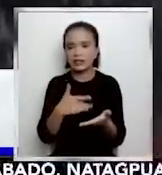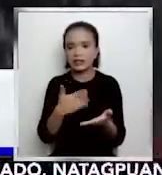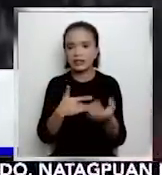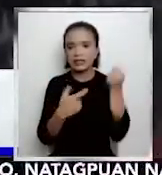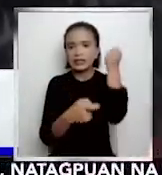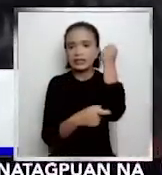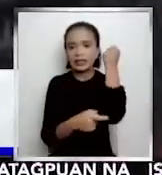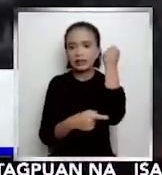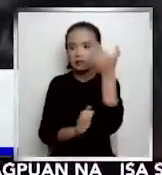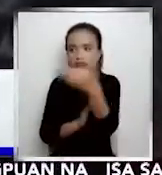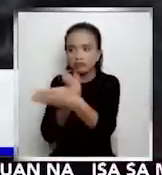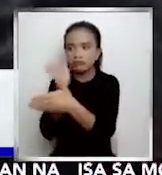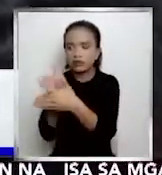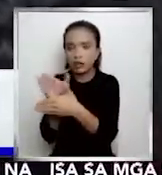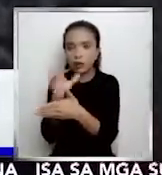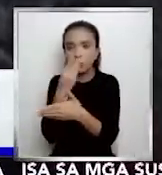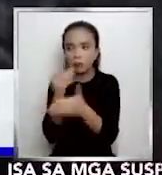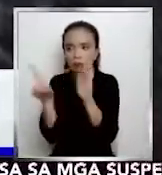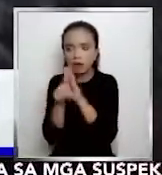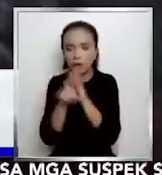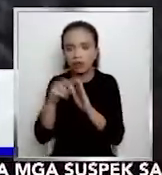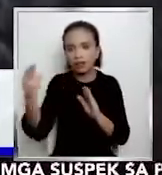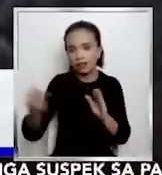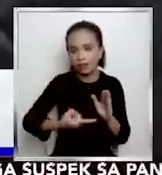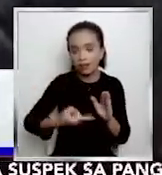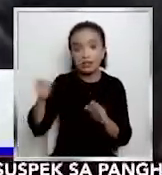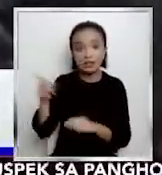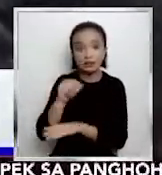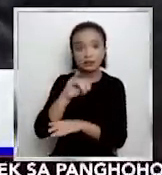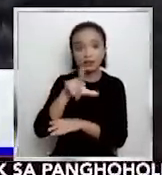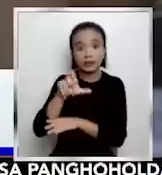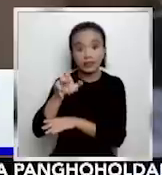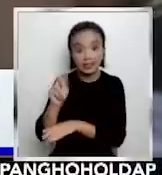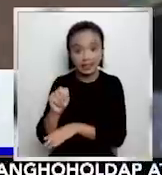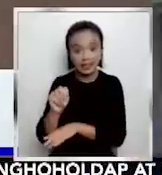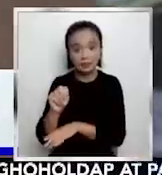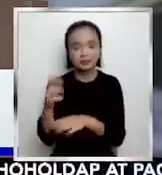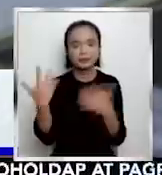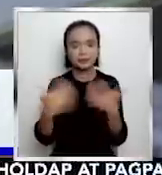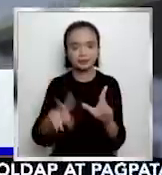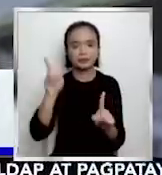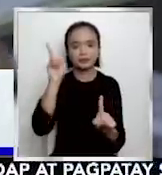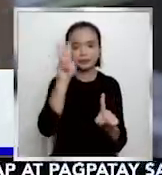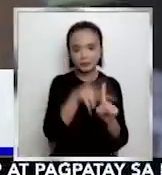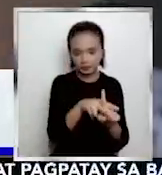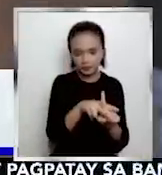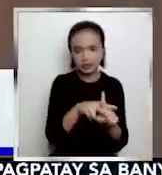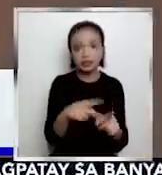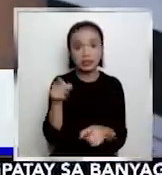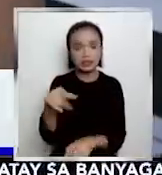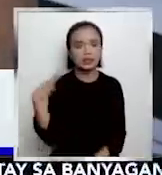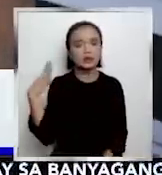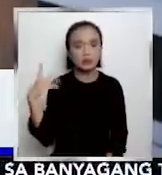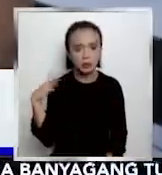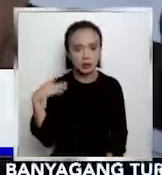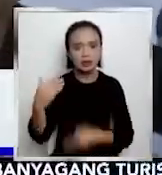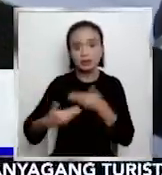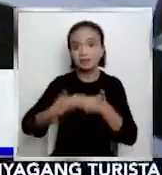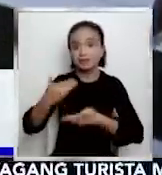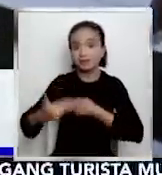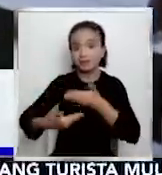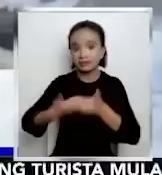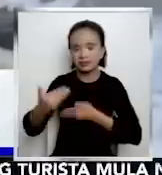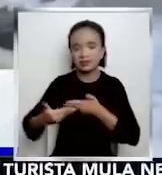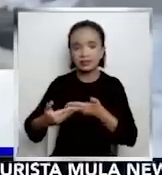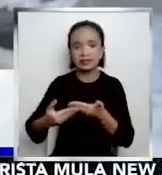Dito, nakapag-apply ng trabaho si Aileen bilang beautician sa Croatia. Aantay na lang daw niyang maproseso ang kanyang